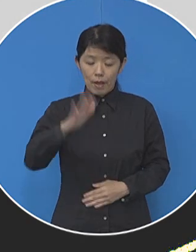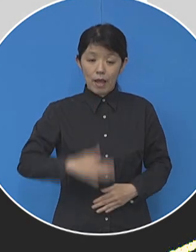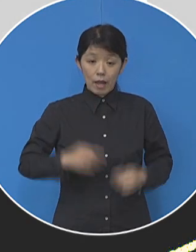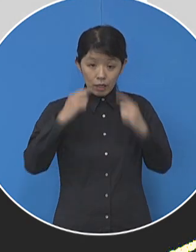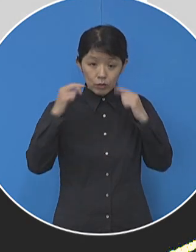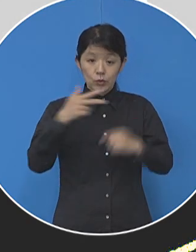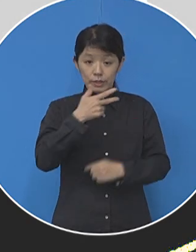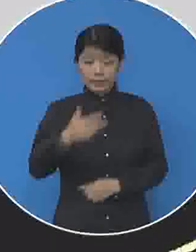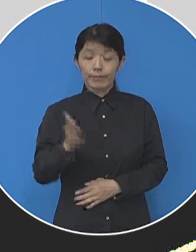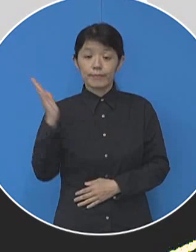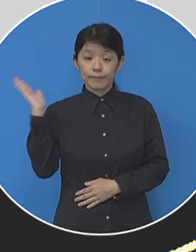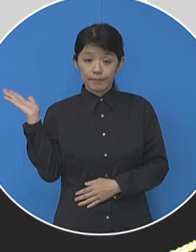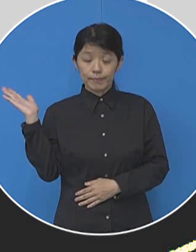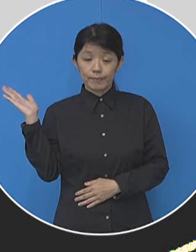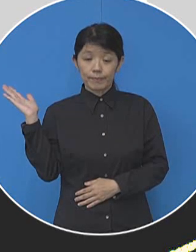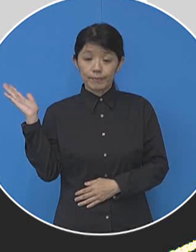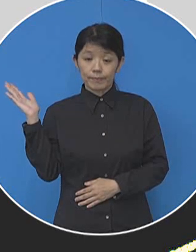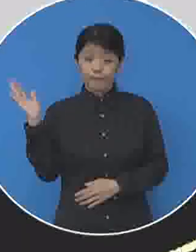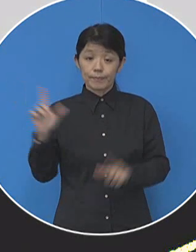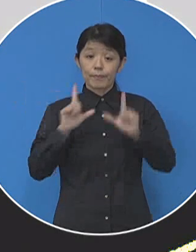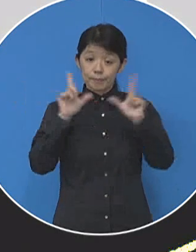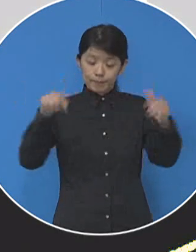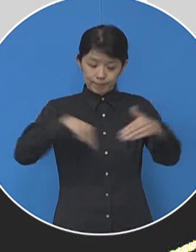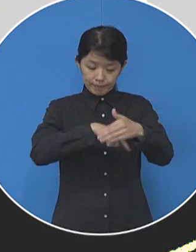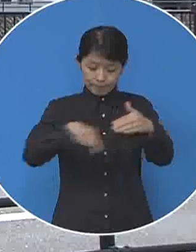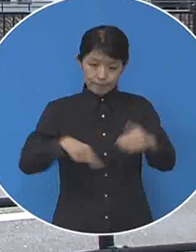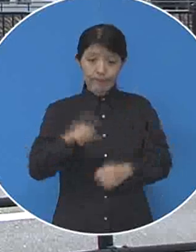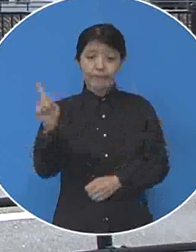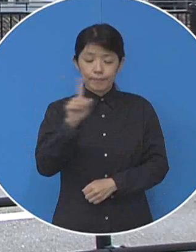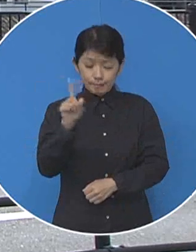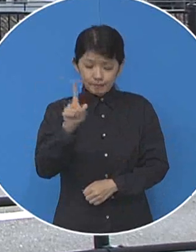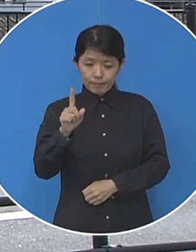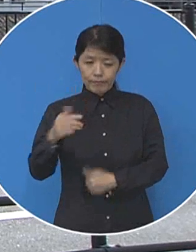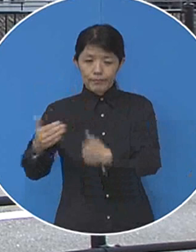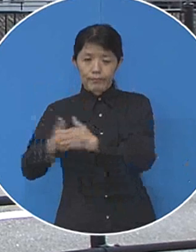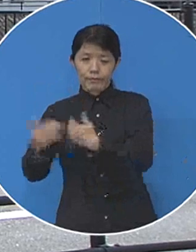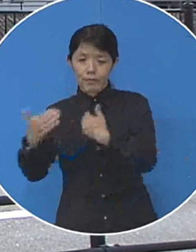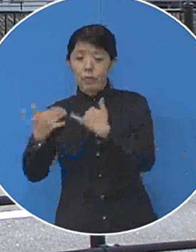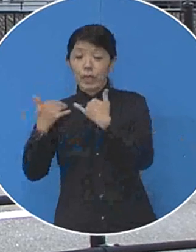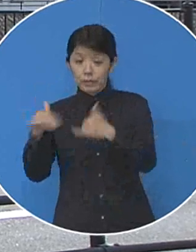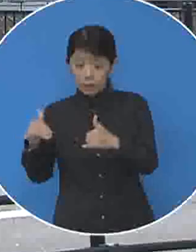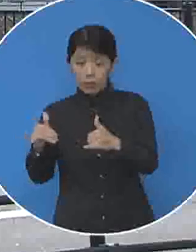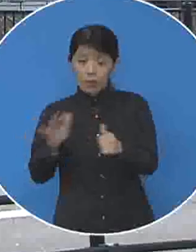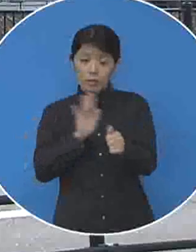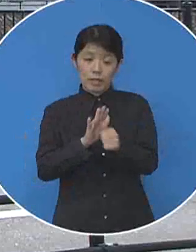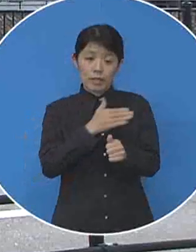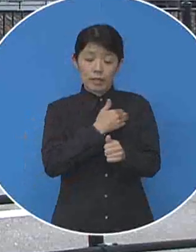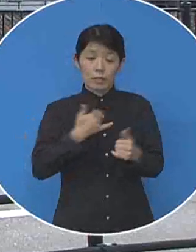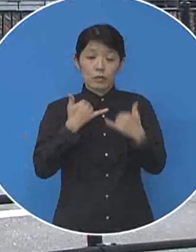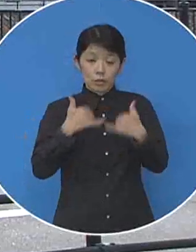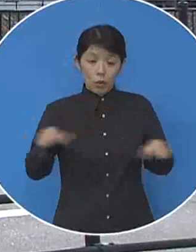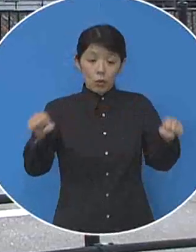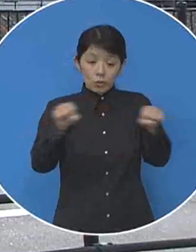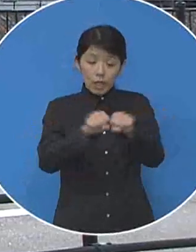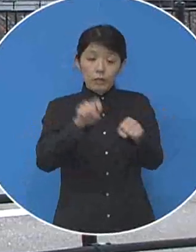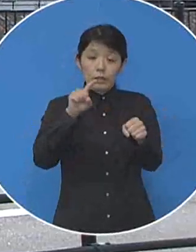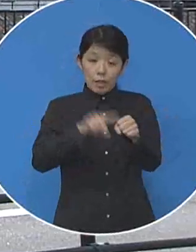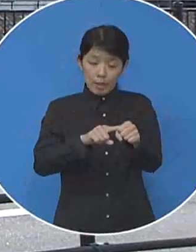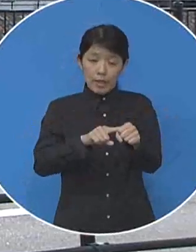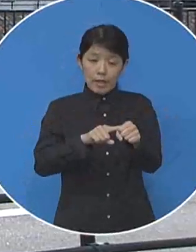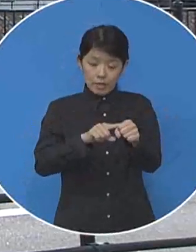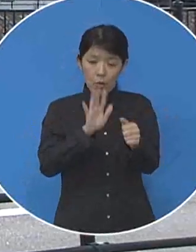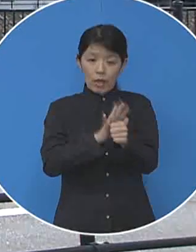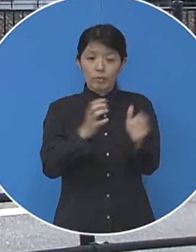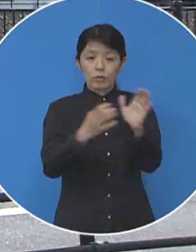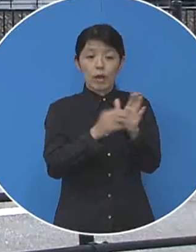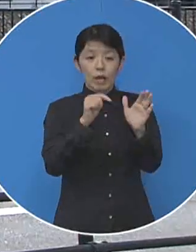前原龍二のどんどん前向き宣言。 支援を必要とする人と支援できる人をつなぐヘルプマー